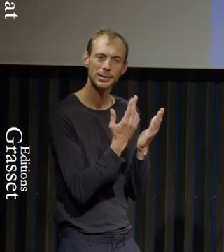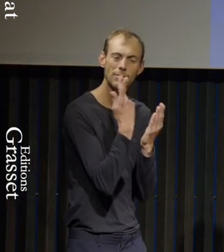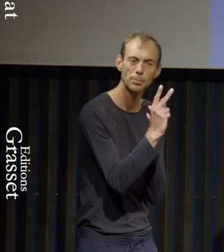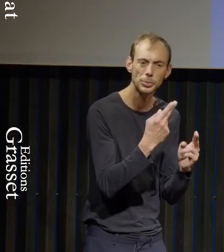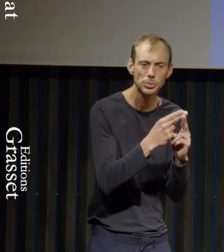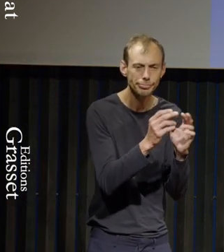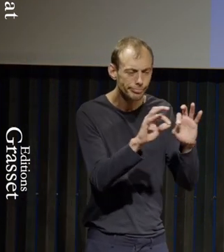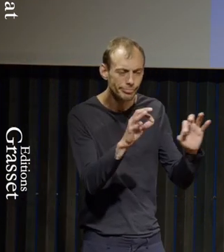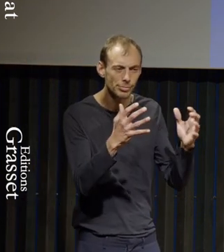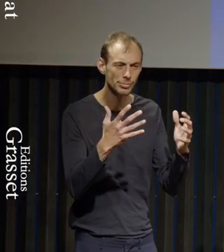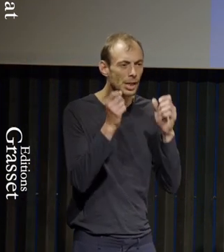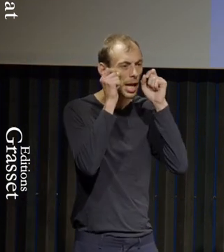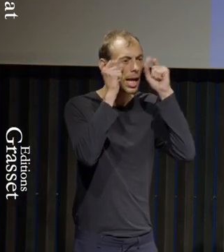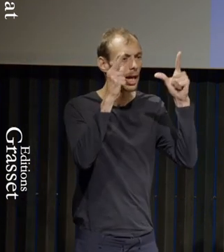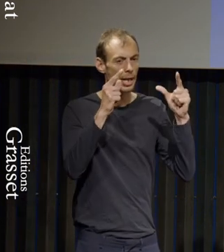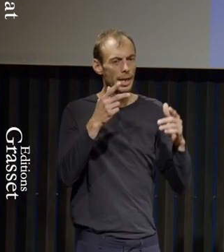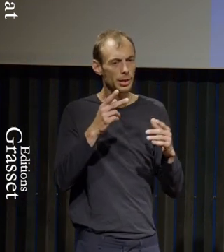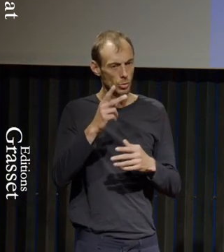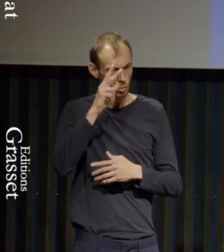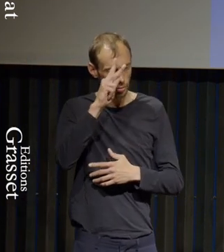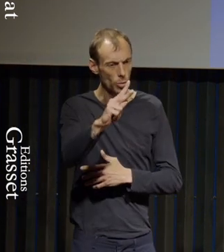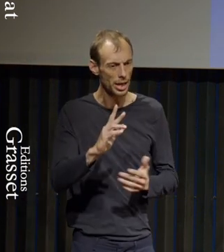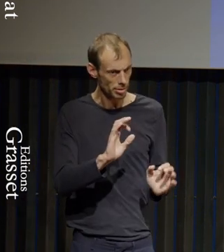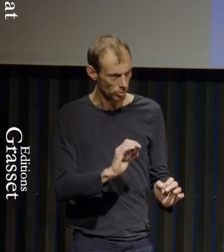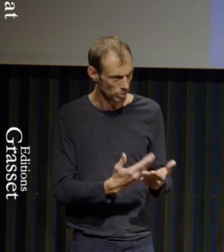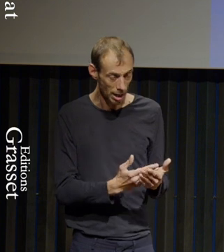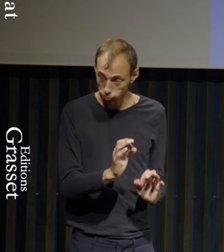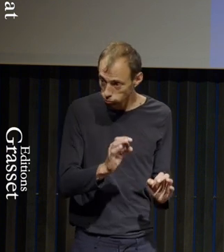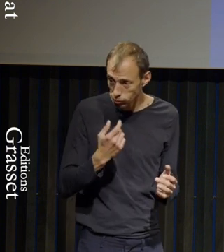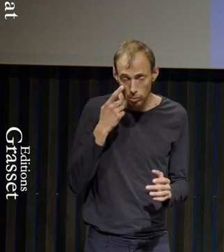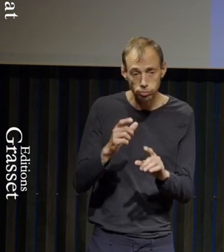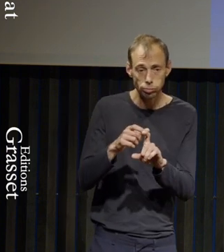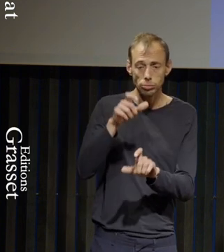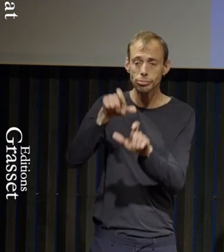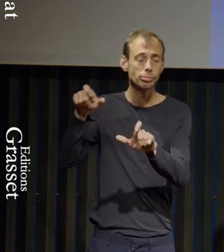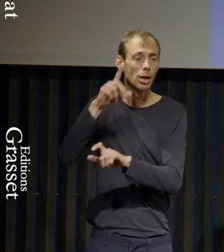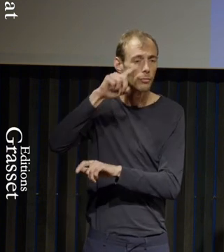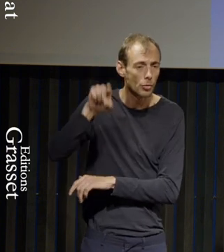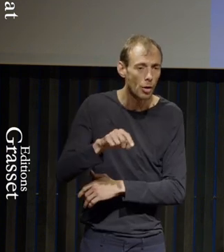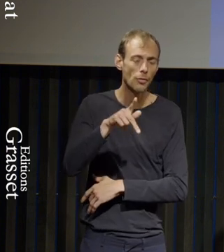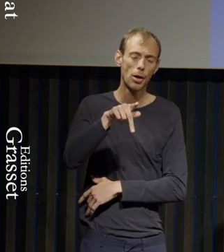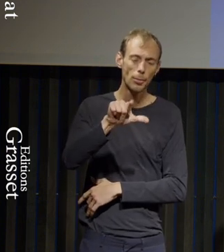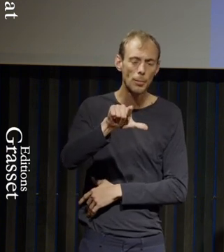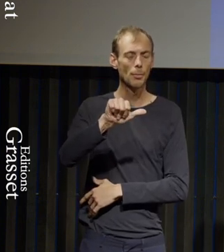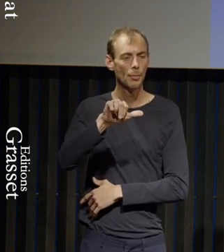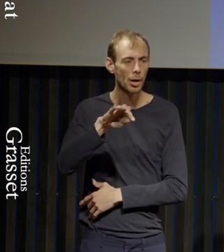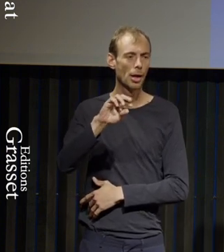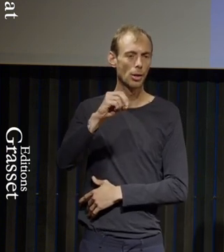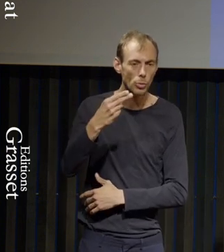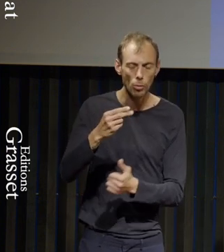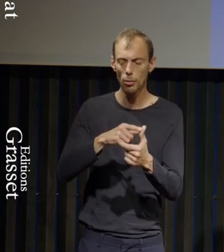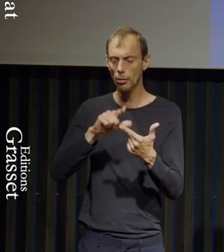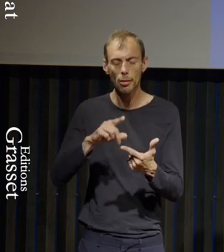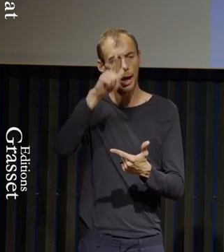c'est pour Platon, puis ensuite Aristote et même Heidegger, la source, l'origine de